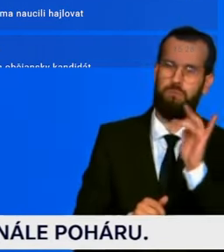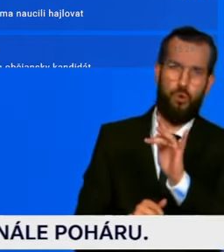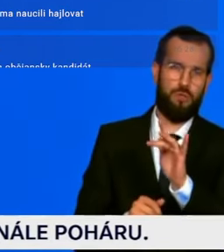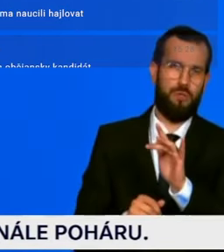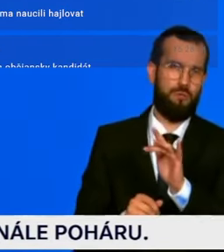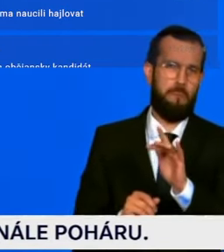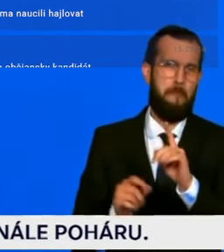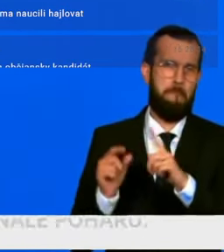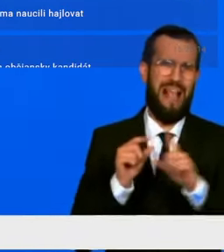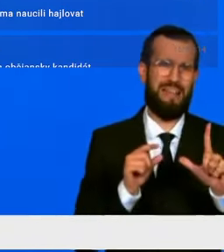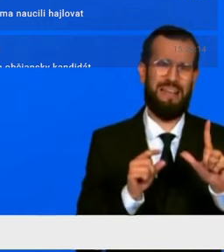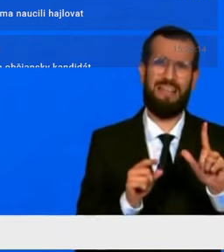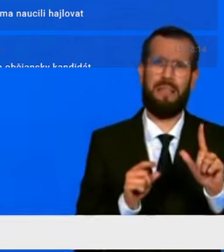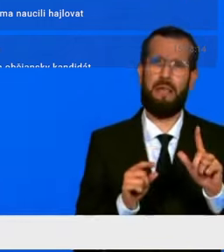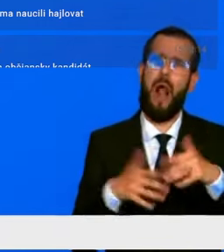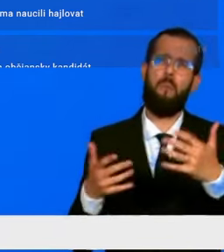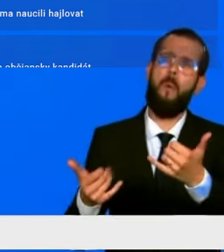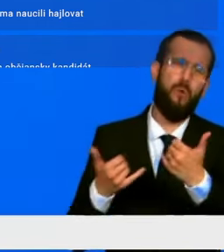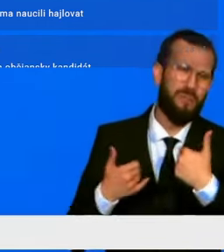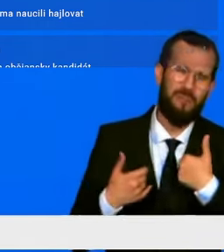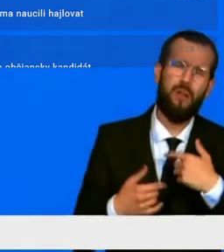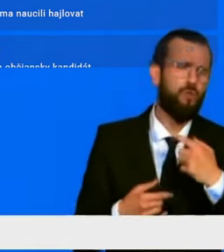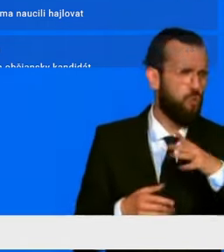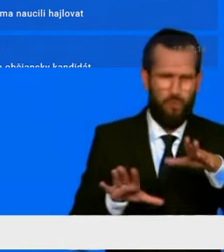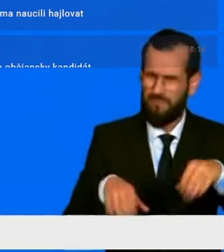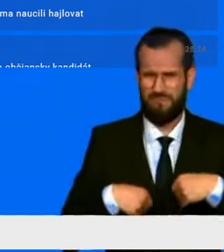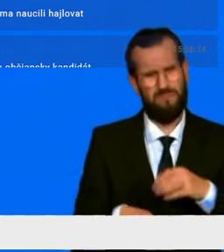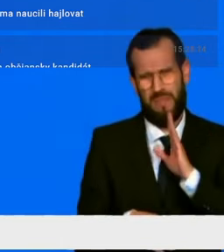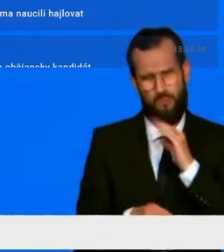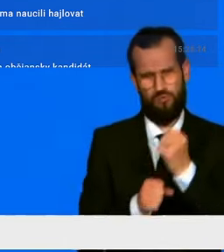čiary ktoré sú pre mňa Jednoducho